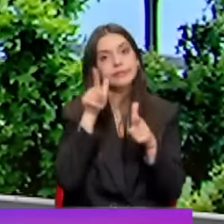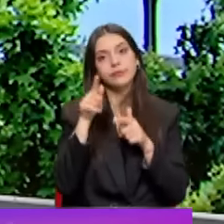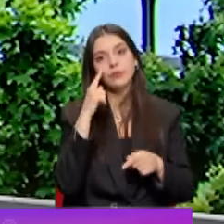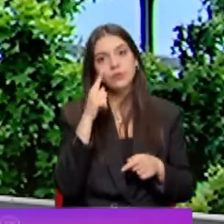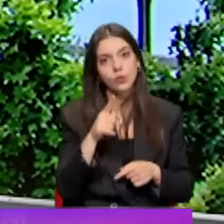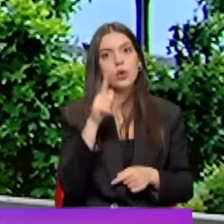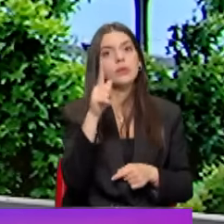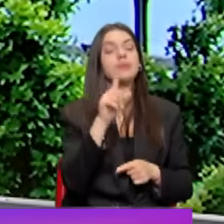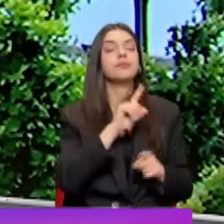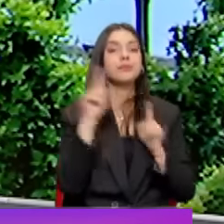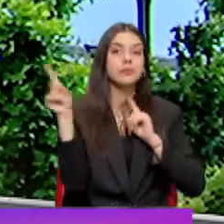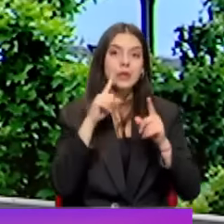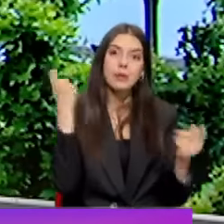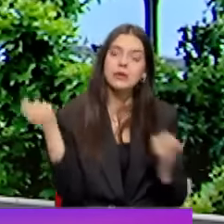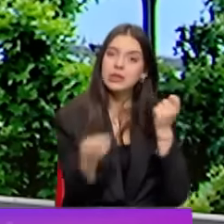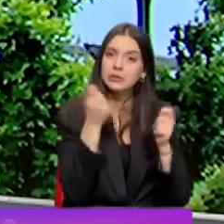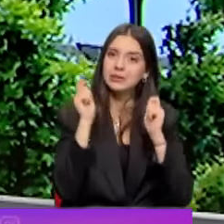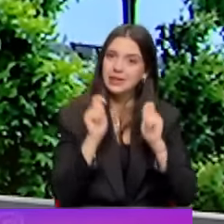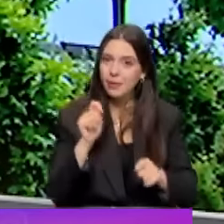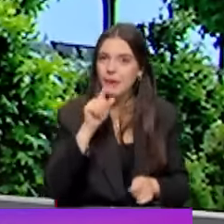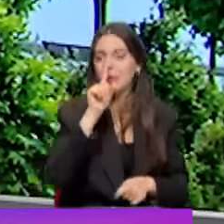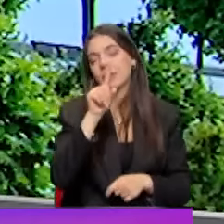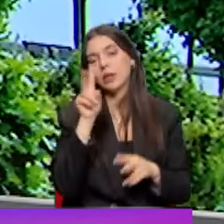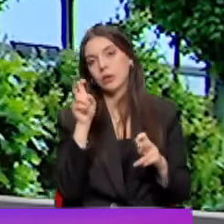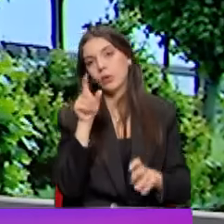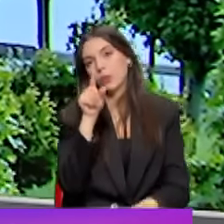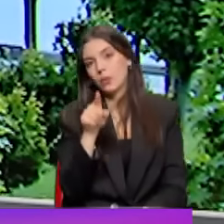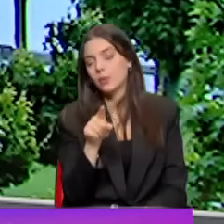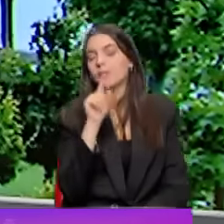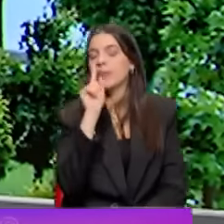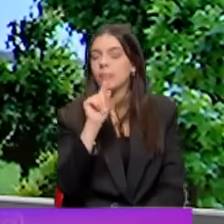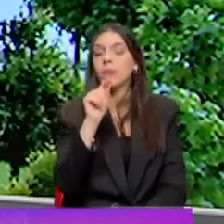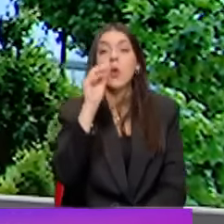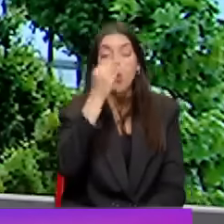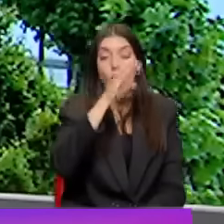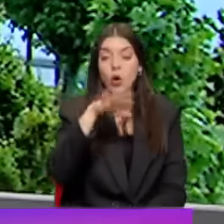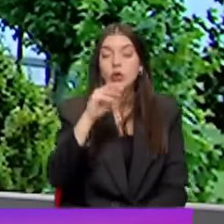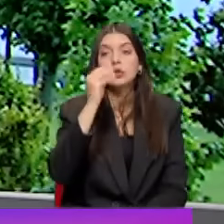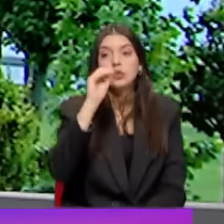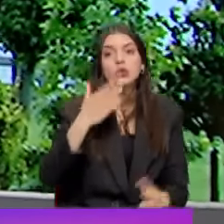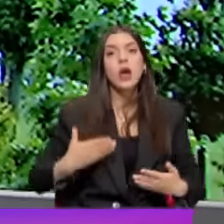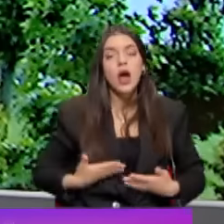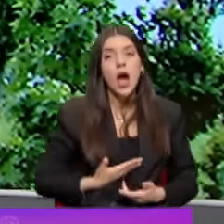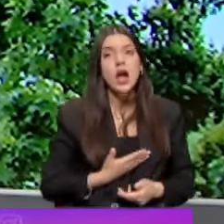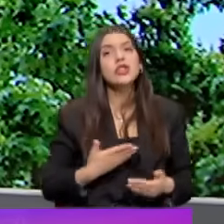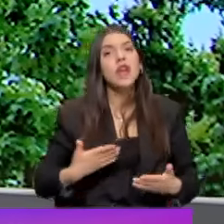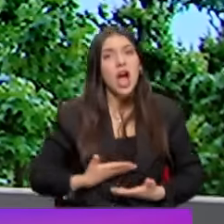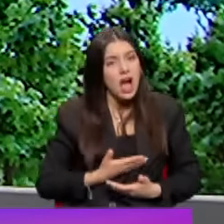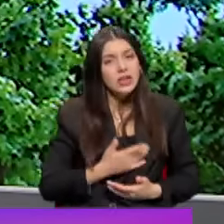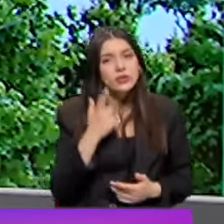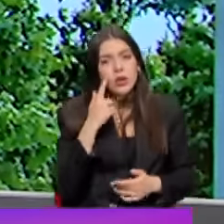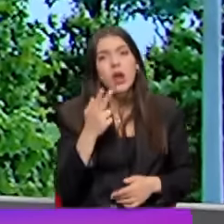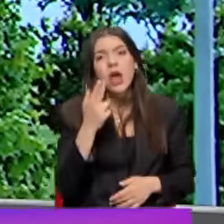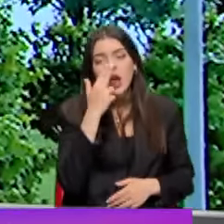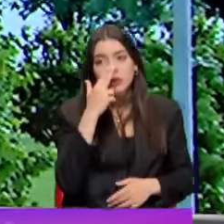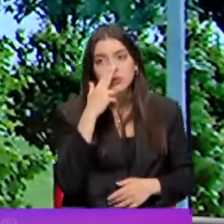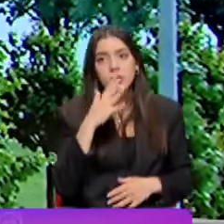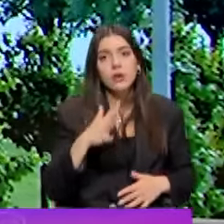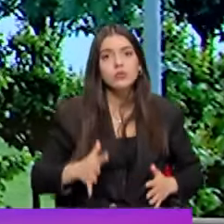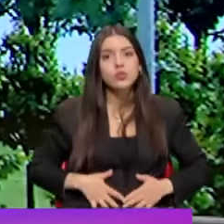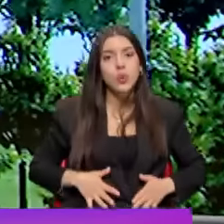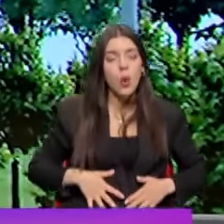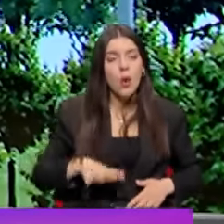hukuki çalışma yapan isimlerden birisi Okulda çocuklar açlığa alıştık O nedenle yemesek bile karnımız Tok hissediyoruz